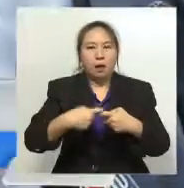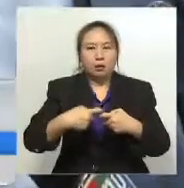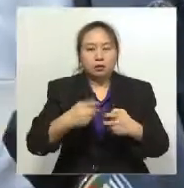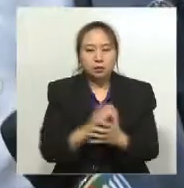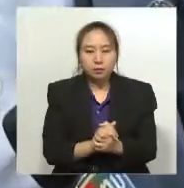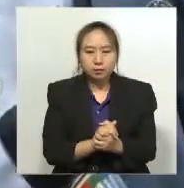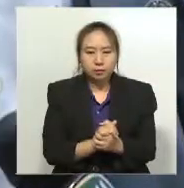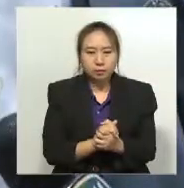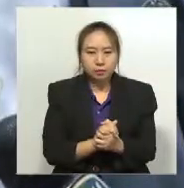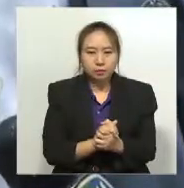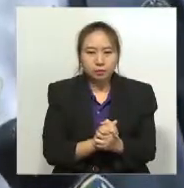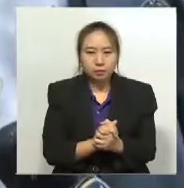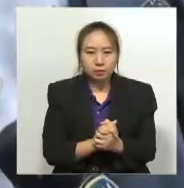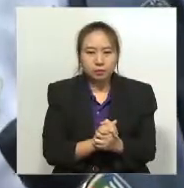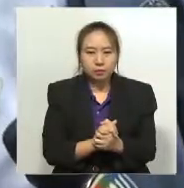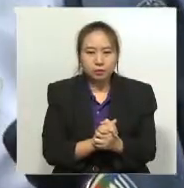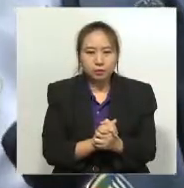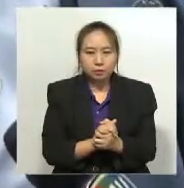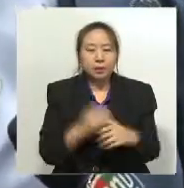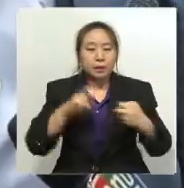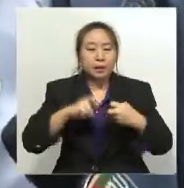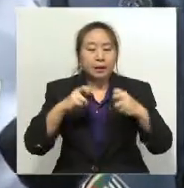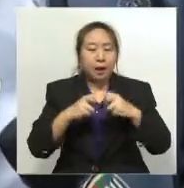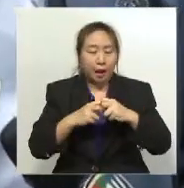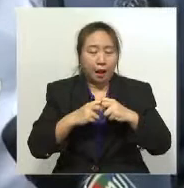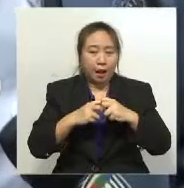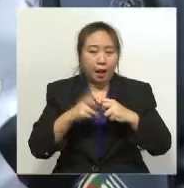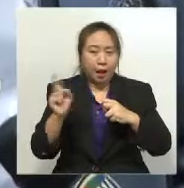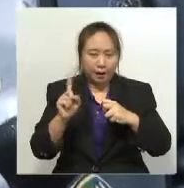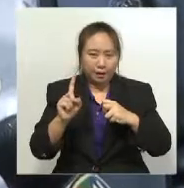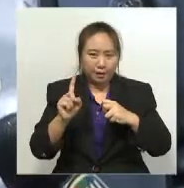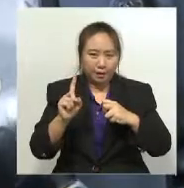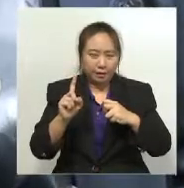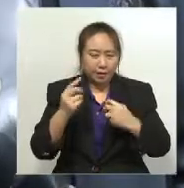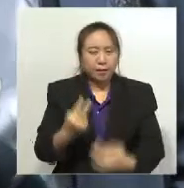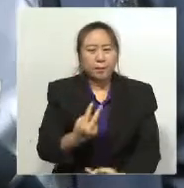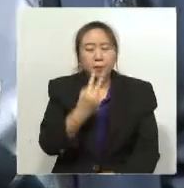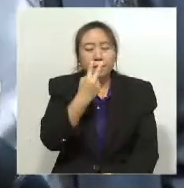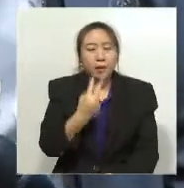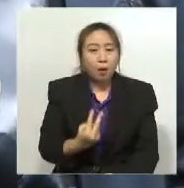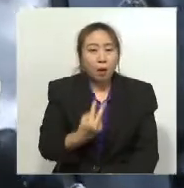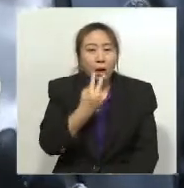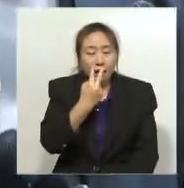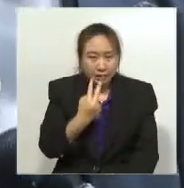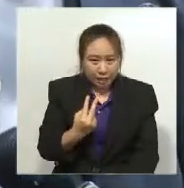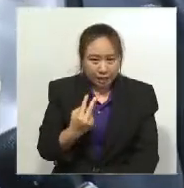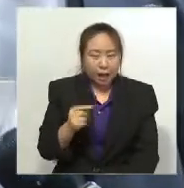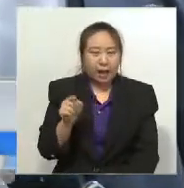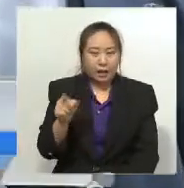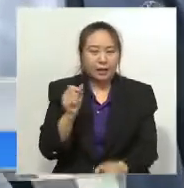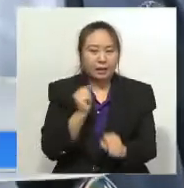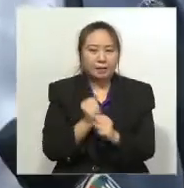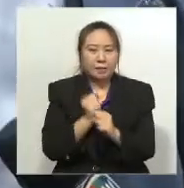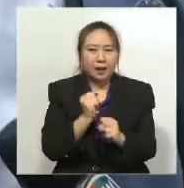ก็ปัญหาของแท้งหายใจเนี่ยมันเป็นแท้งระบบที่ต้องมันทำ